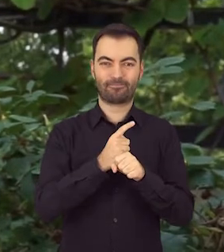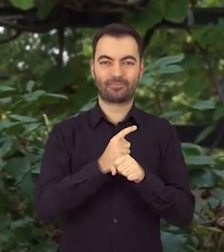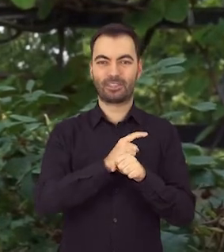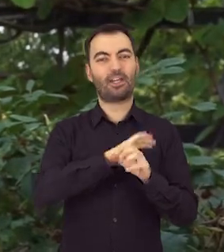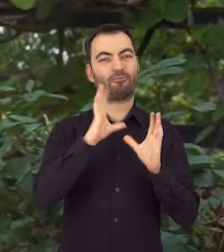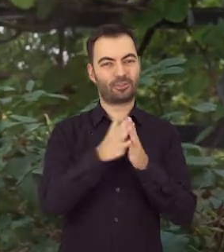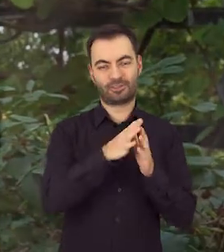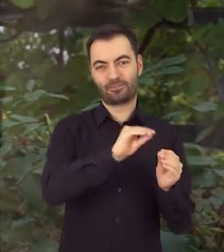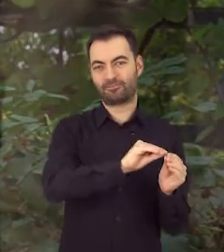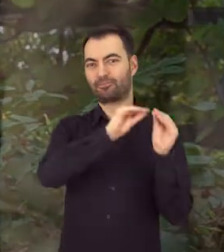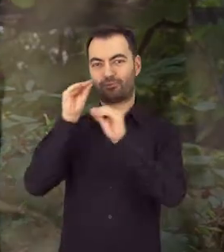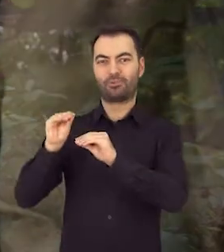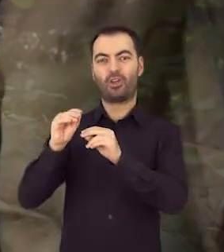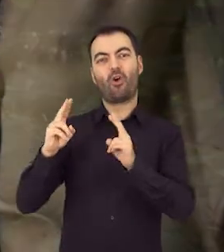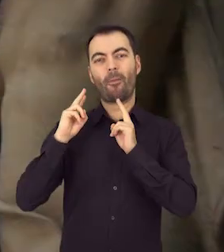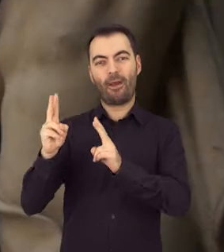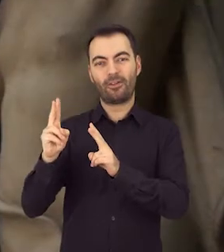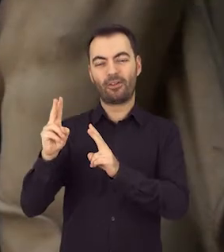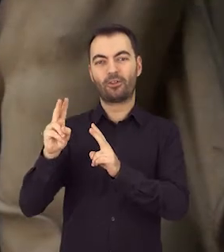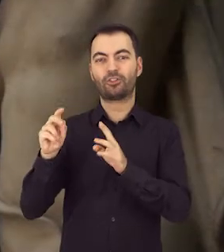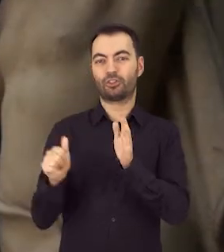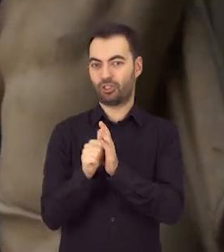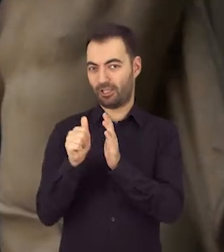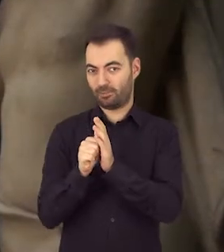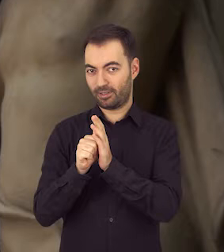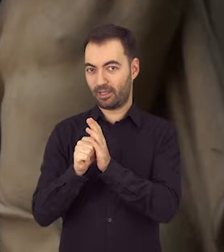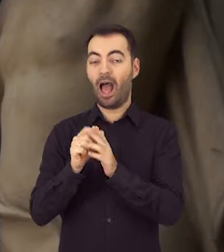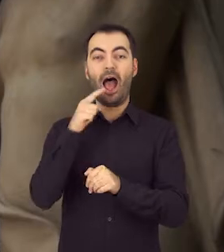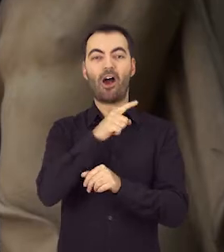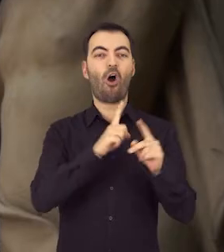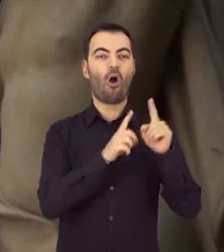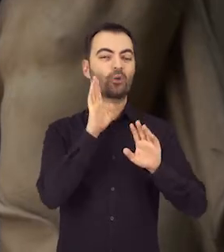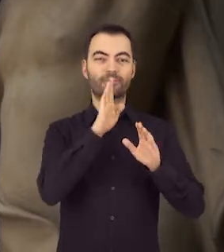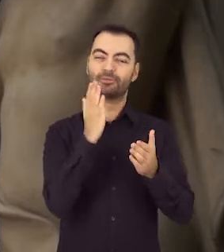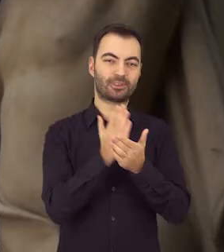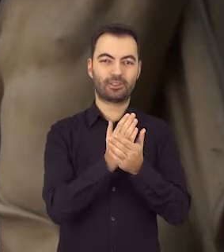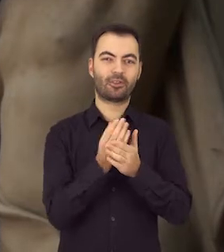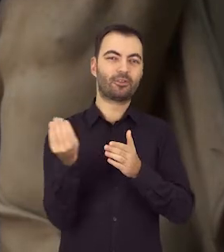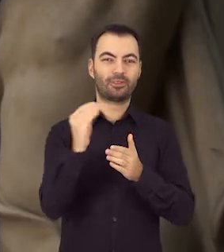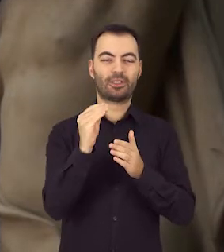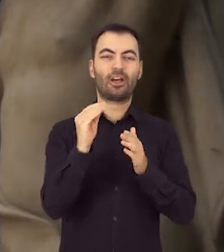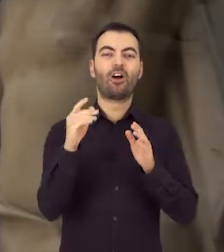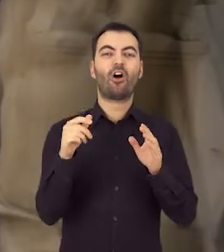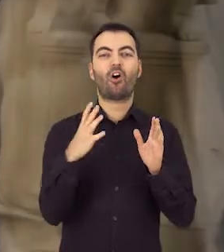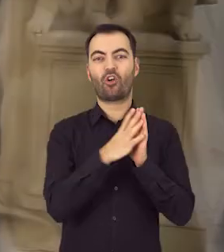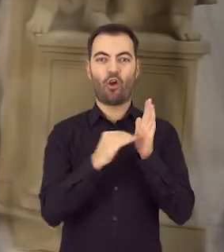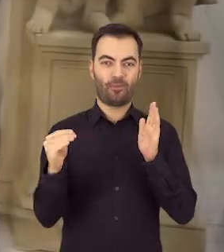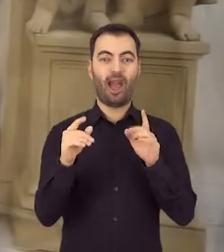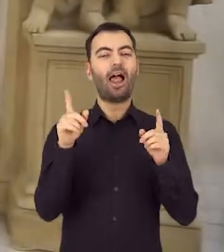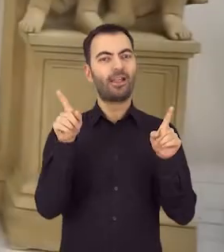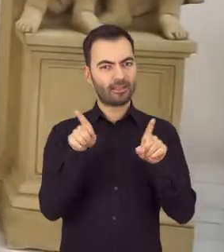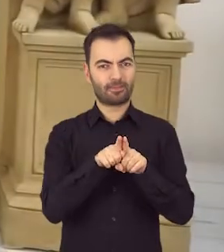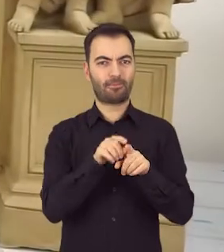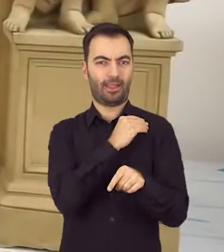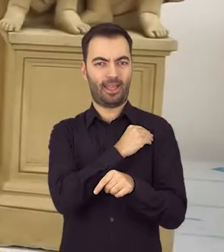o przeniesieniu ich do pawilonu rzeźby Wilanowskiego Muzeum i umieszczeniu w ogrodzie różanym kopii wykonanych w